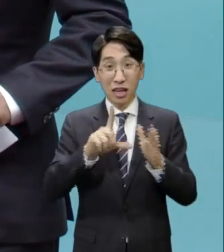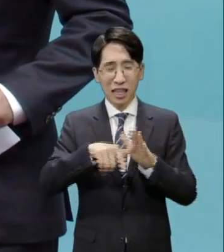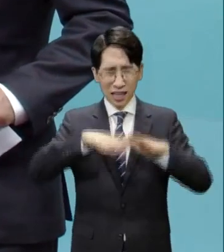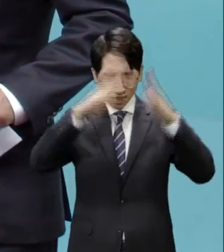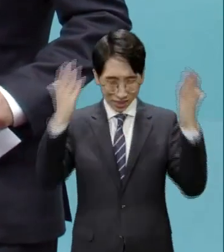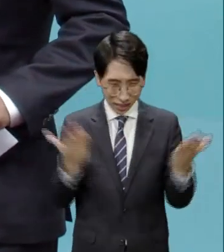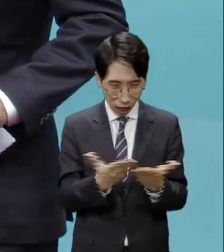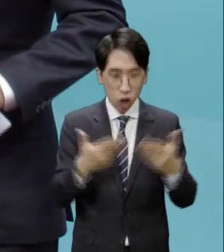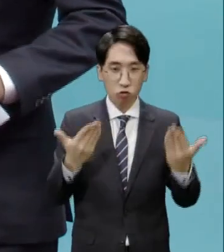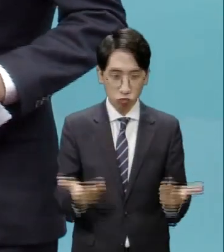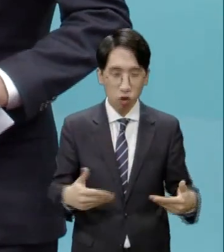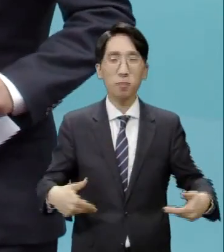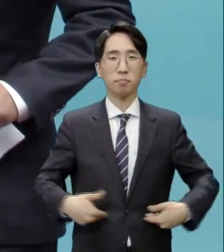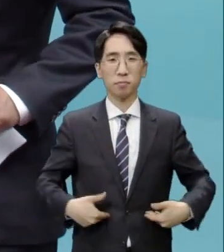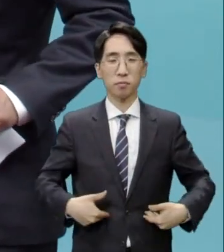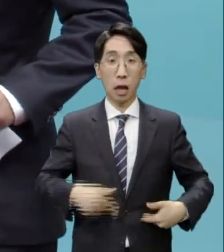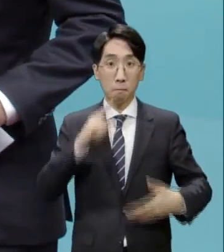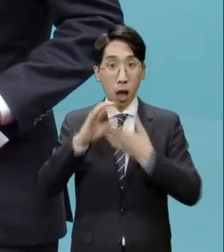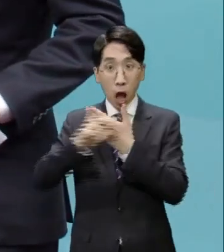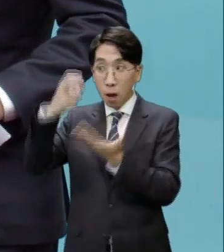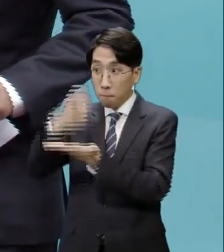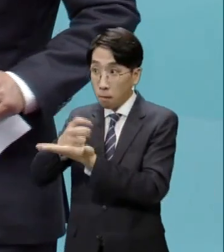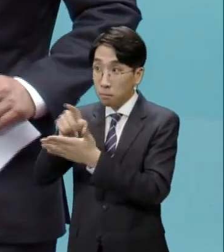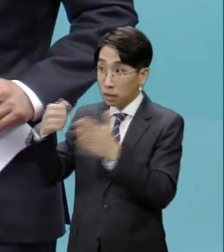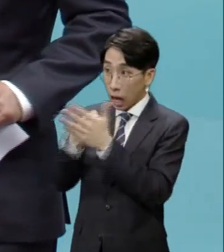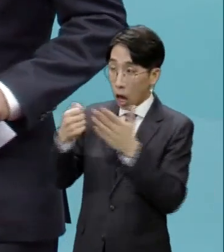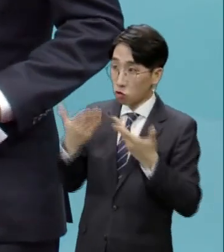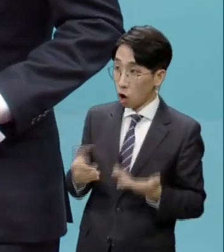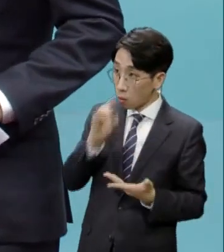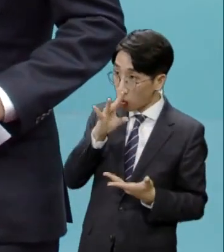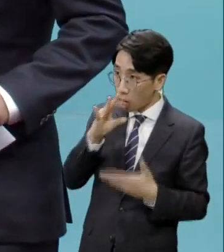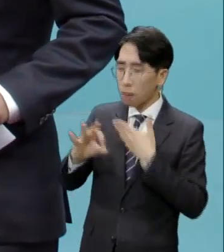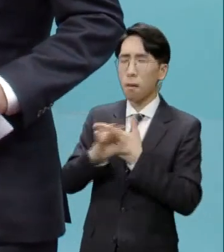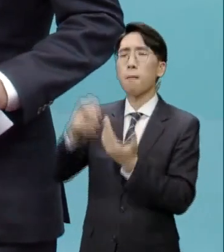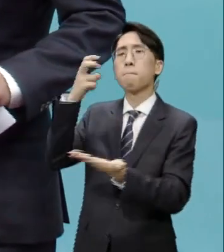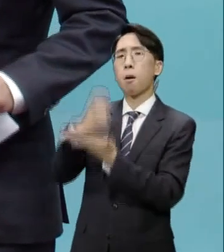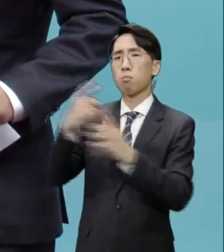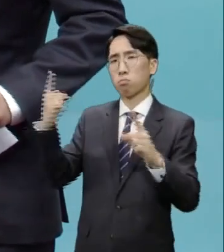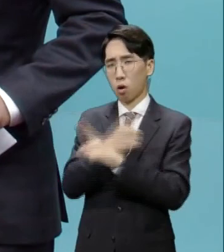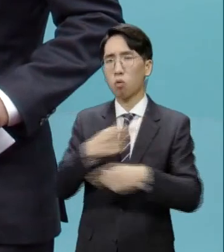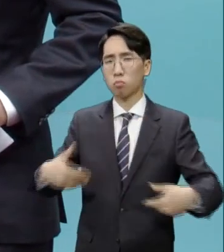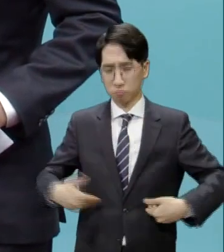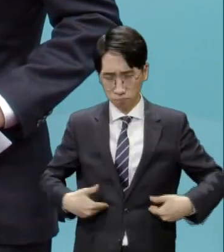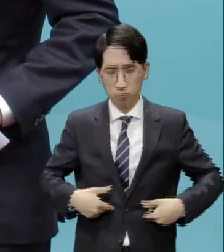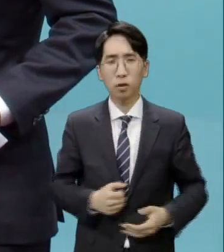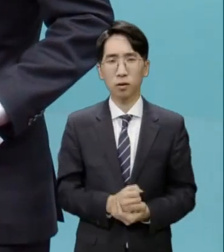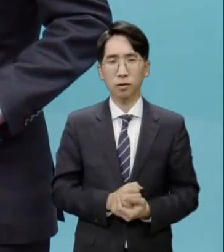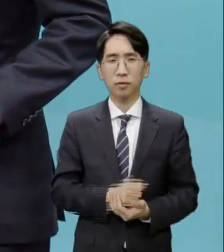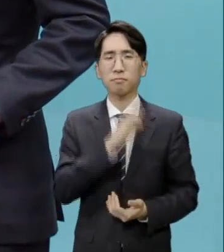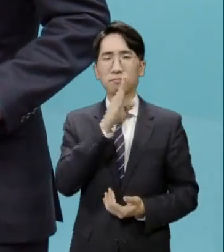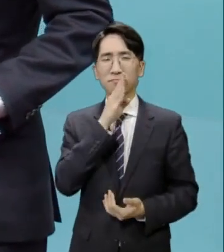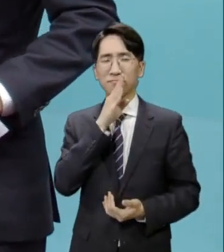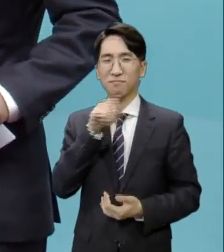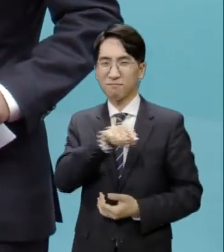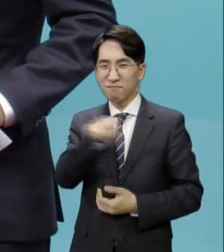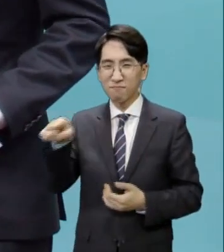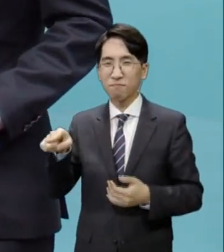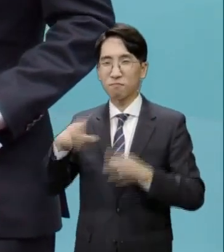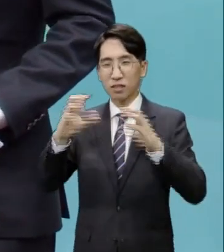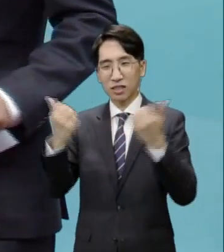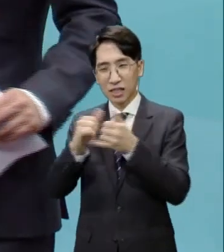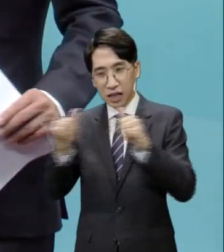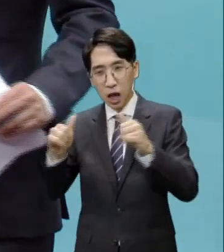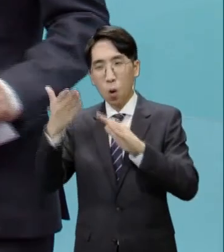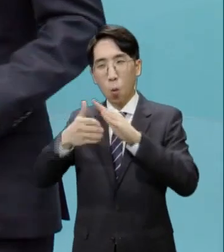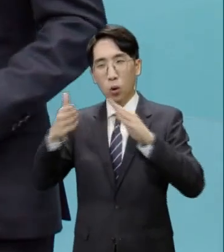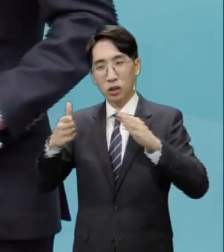법 때문에 그렇다면 법을 바꾸면 되는 것 아니겠습니까 그러니 라고 국무원이 있고 또 국회의원이 있는 거겠죠